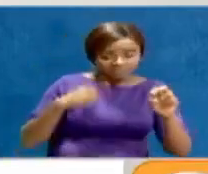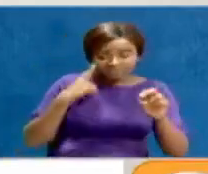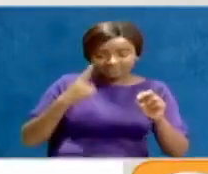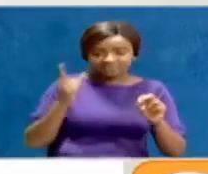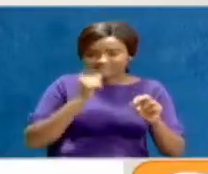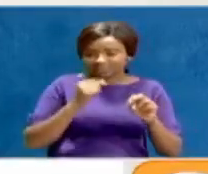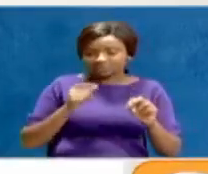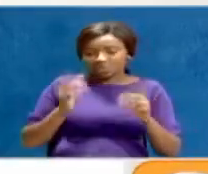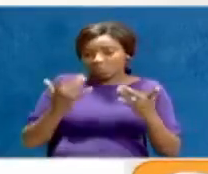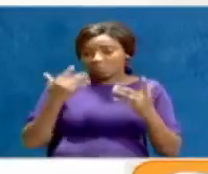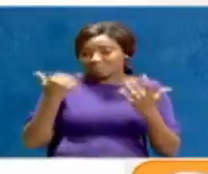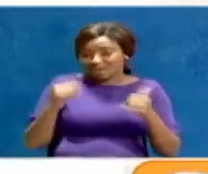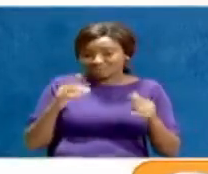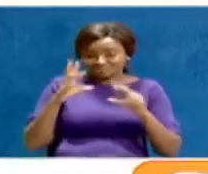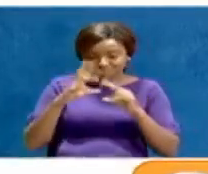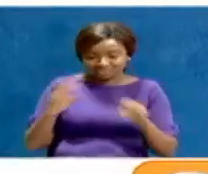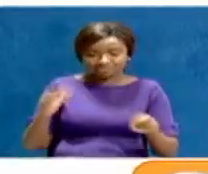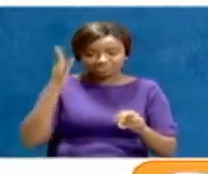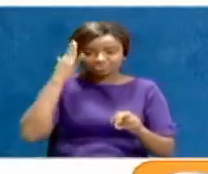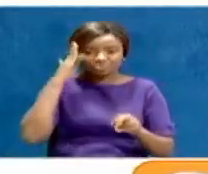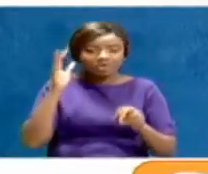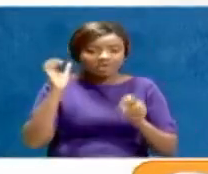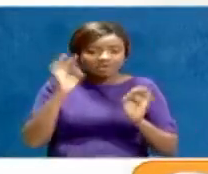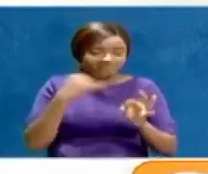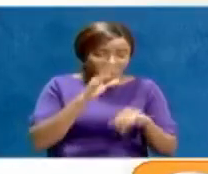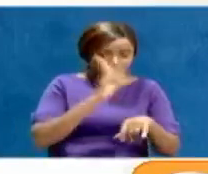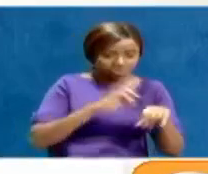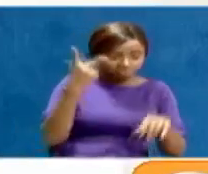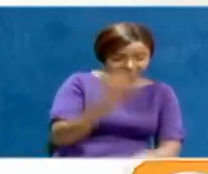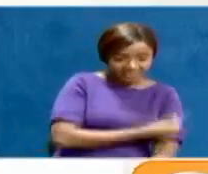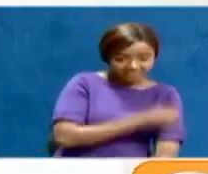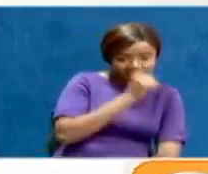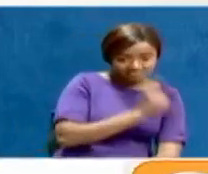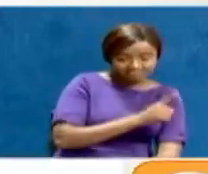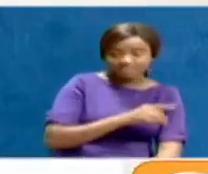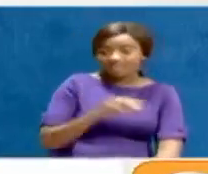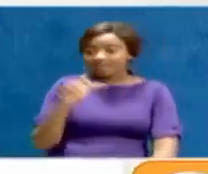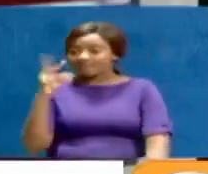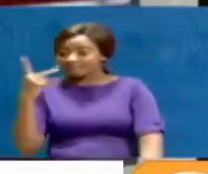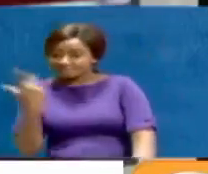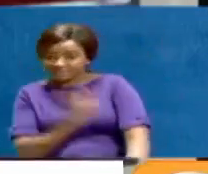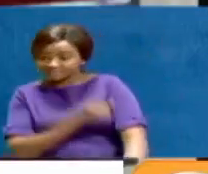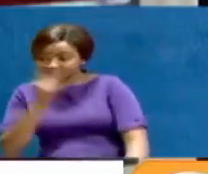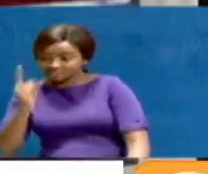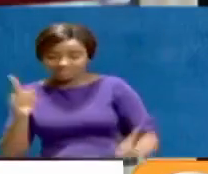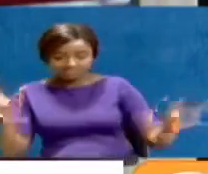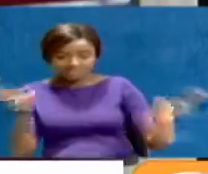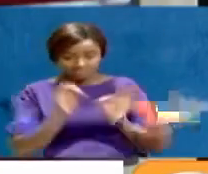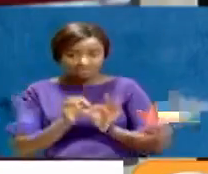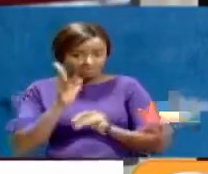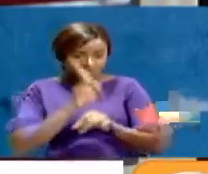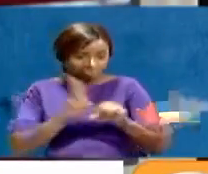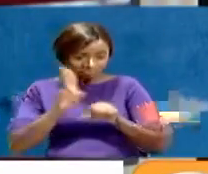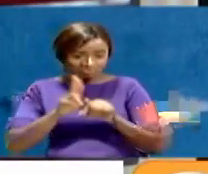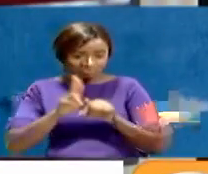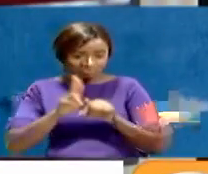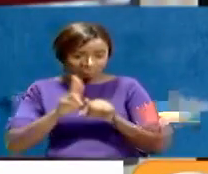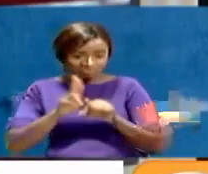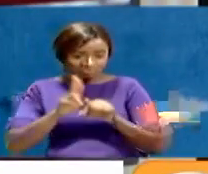na tumeufanya kuhusu kuchanganya chanjo ya kutoka kampuni hii na chanjo ya kutoka kampuni ile